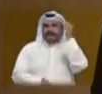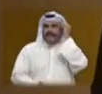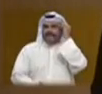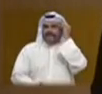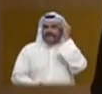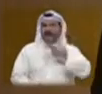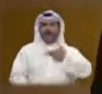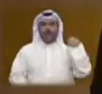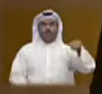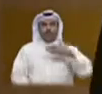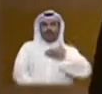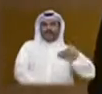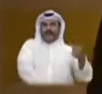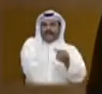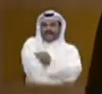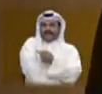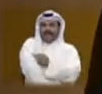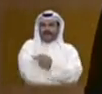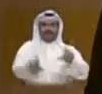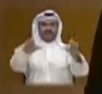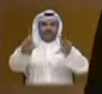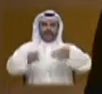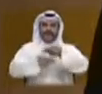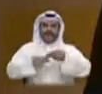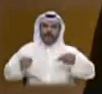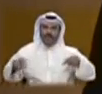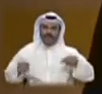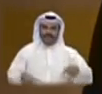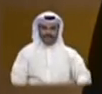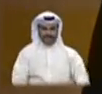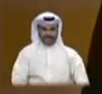من وزارة الصحة لما أبو علاوي، تلفزيون دولة الكويت.